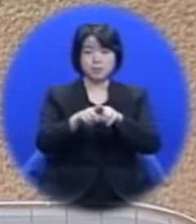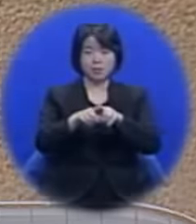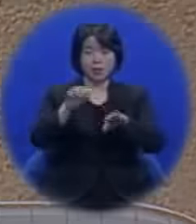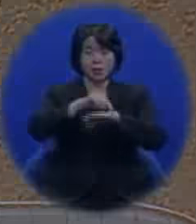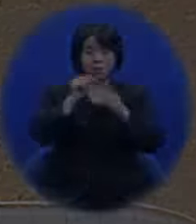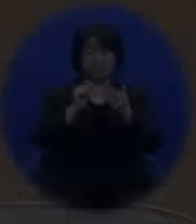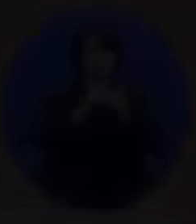바랍니다